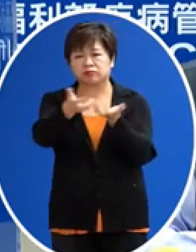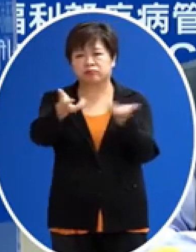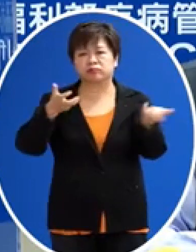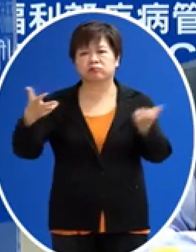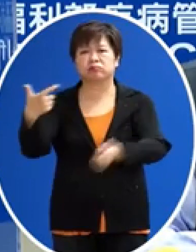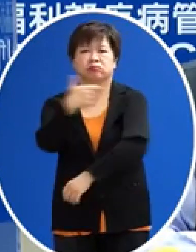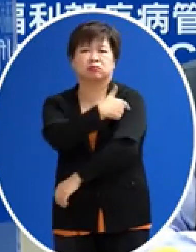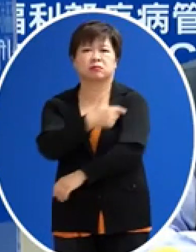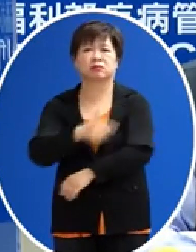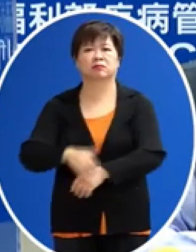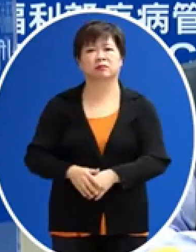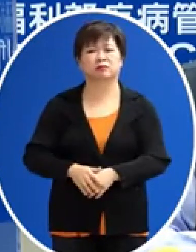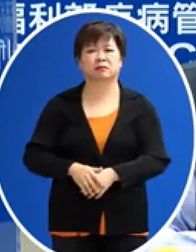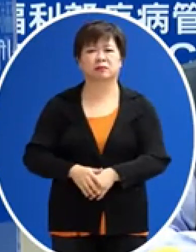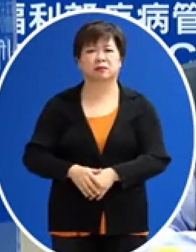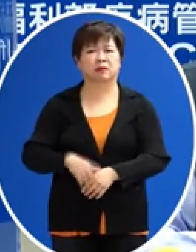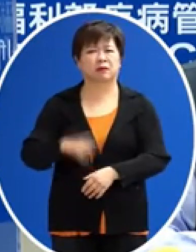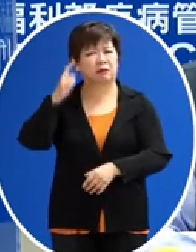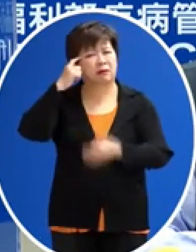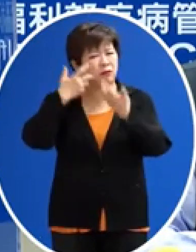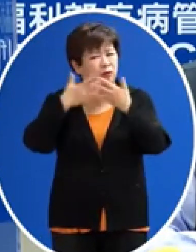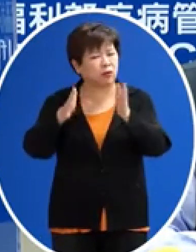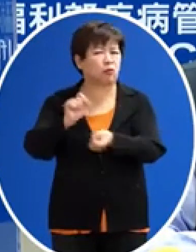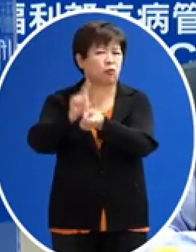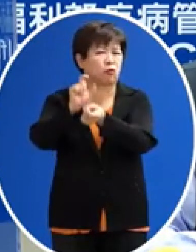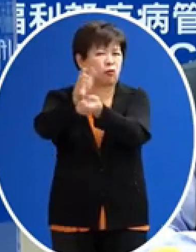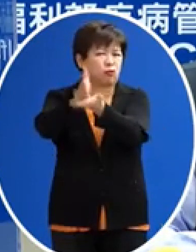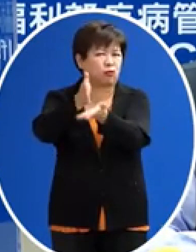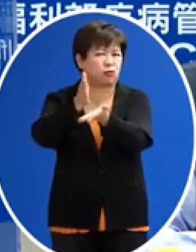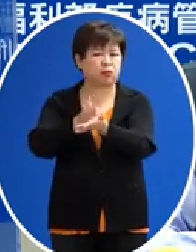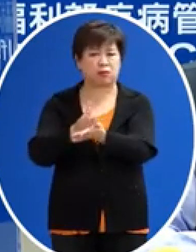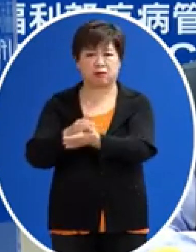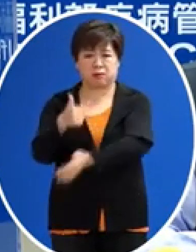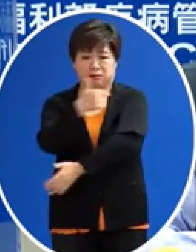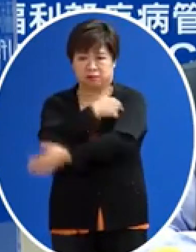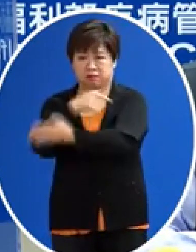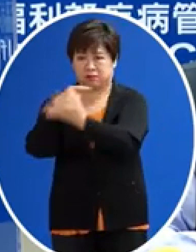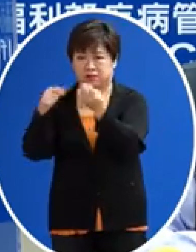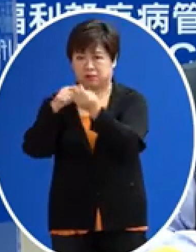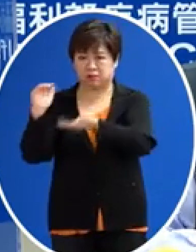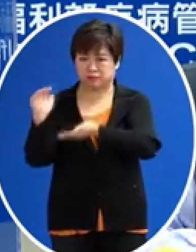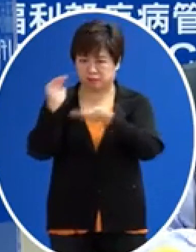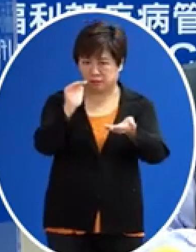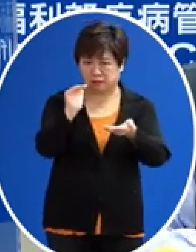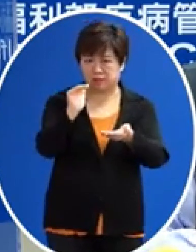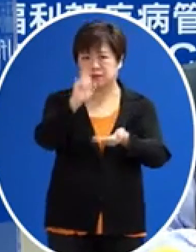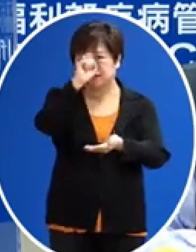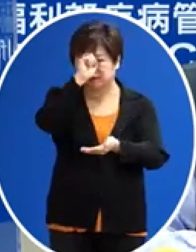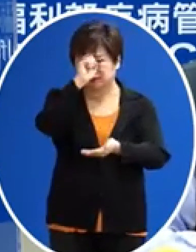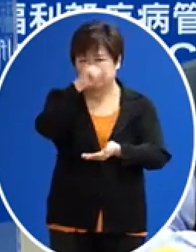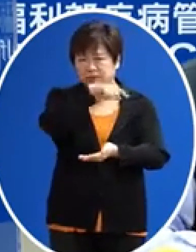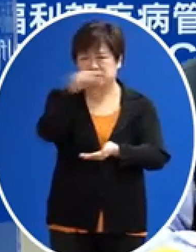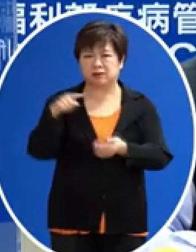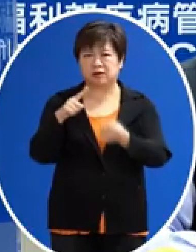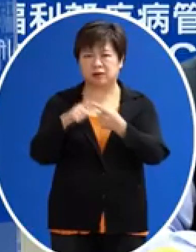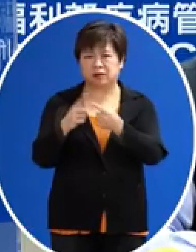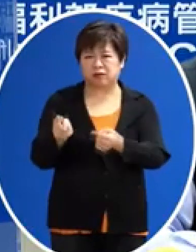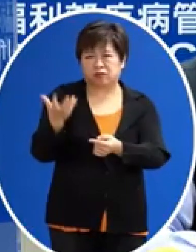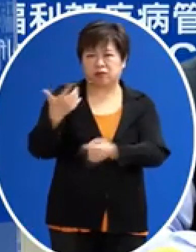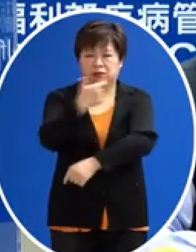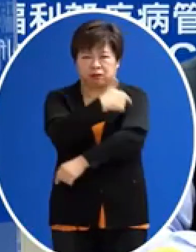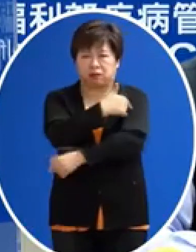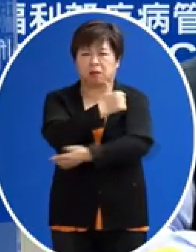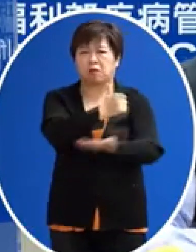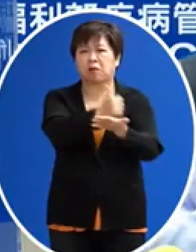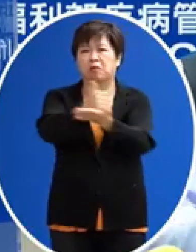家也不用这样子去想这个事情，我们就是有多少量提供出来，我们当然希望能够更多的能够打到疫